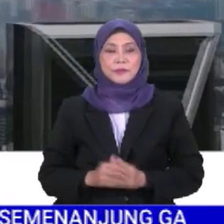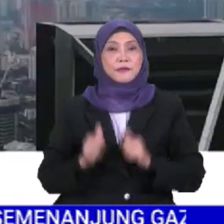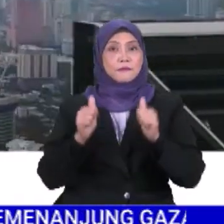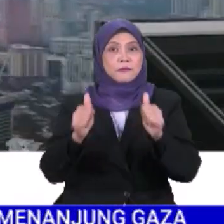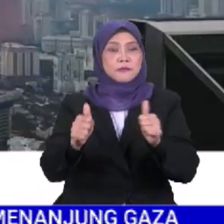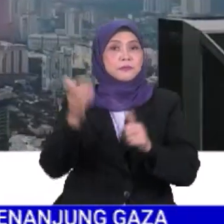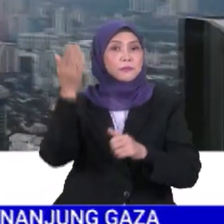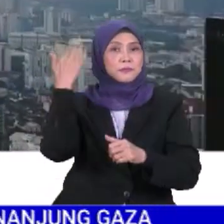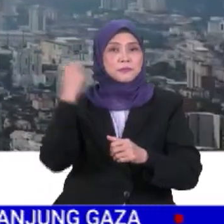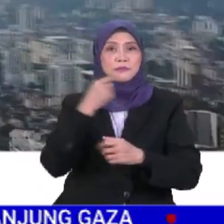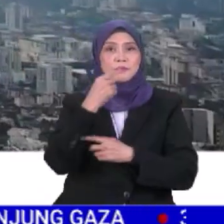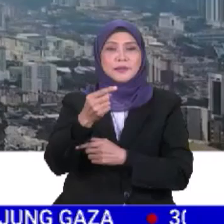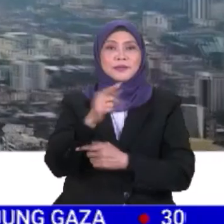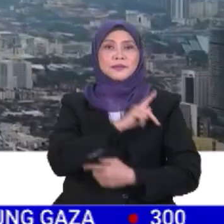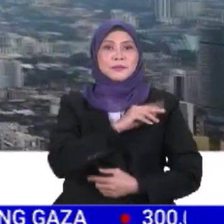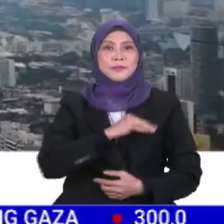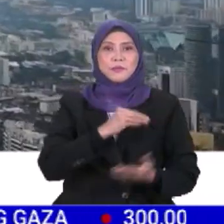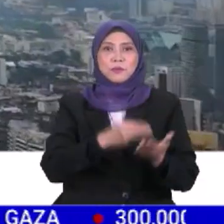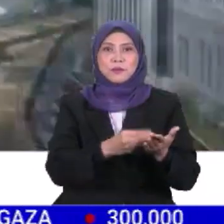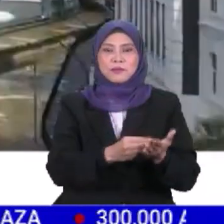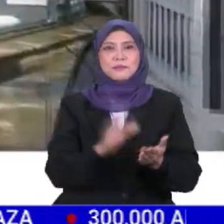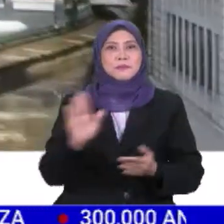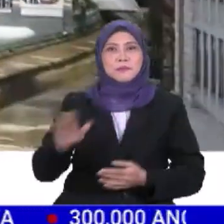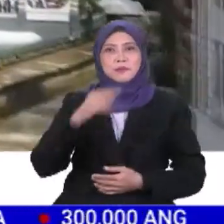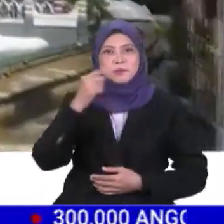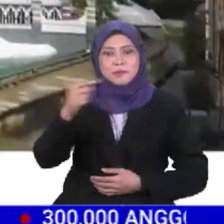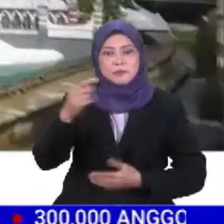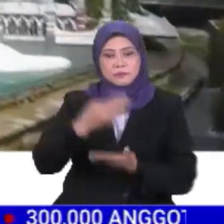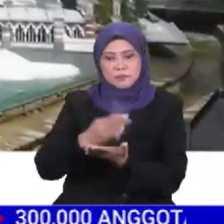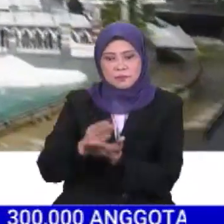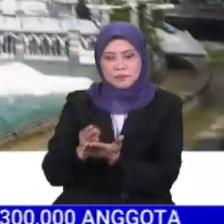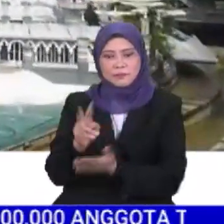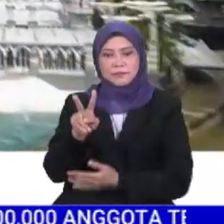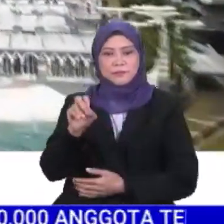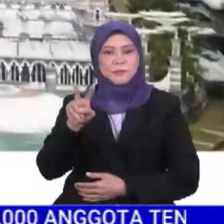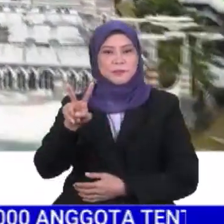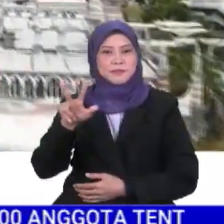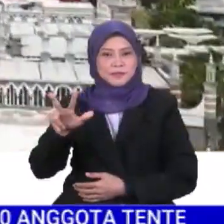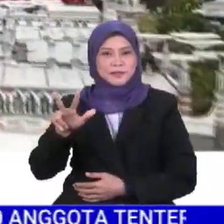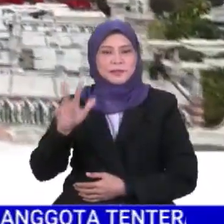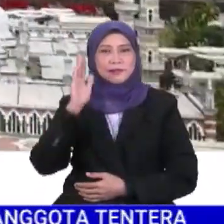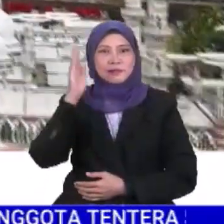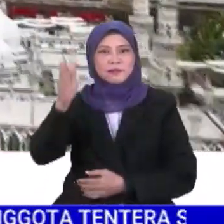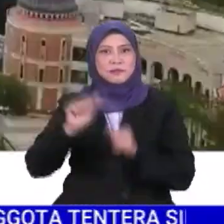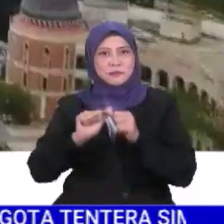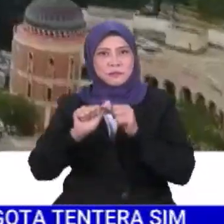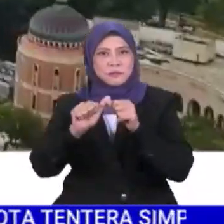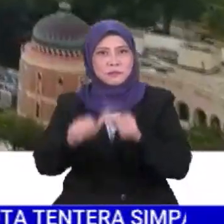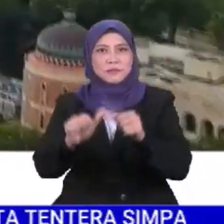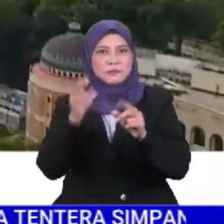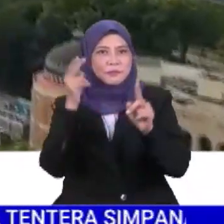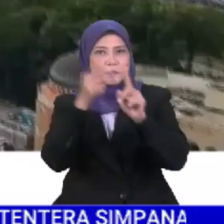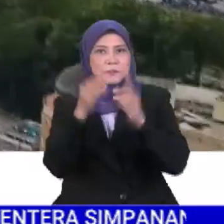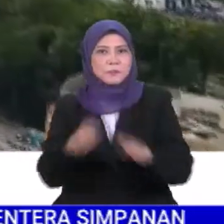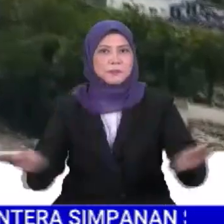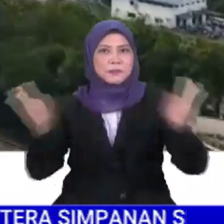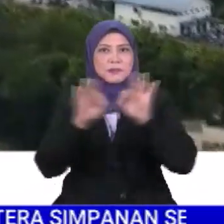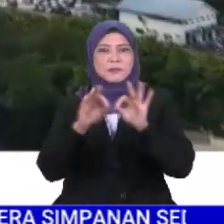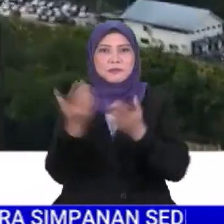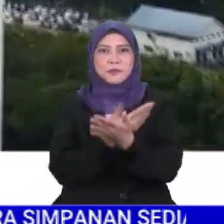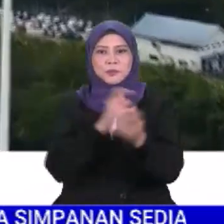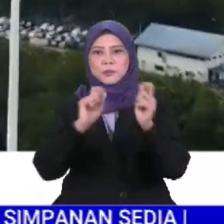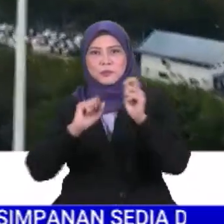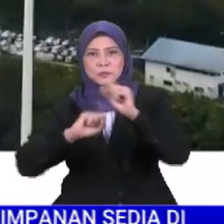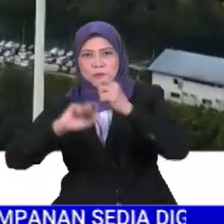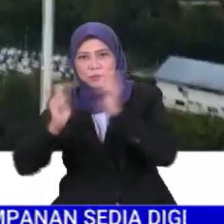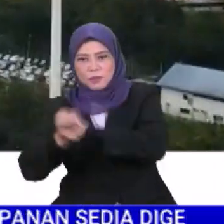Terdahulu menerusi kenyataan Kementerian Keuangan, beliau berkata bajet 2023 juga akan terus mengutamakan agenda pembaharuan